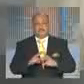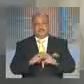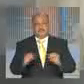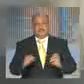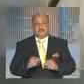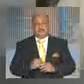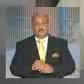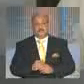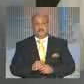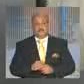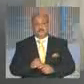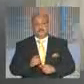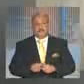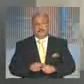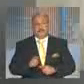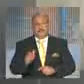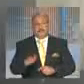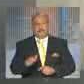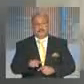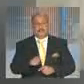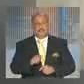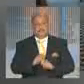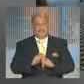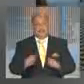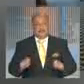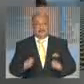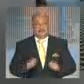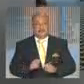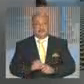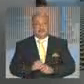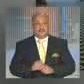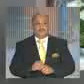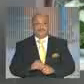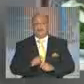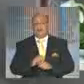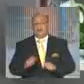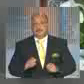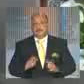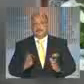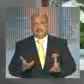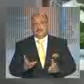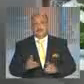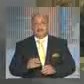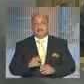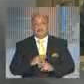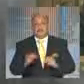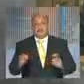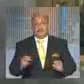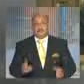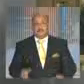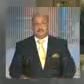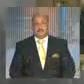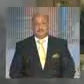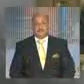مع عادات تخذيت من قبل انه ما يغسلوش ايديهم مليح. وفي اطار الاحتفال باليوم العالمي لحفظ صحة الايدي، نظمت